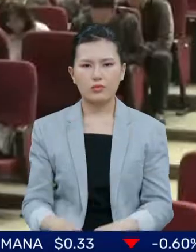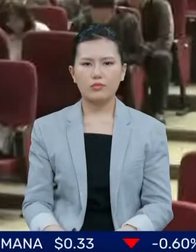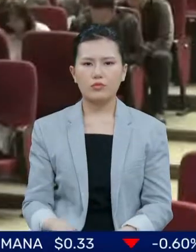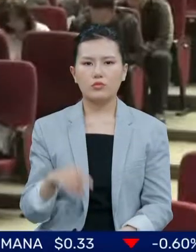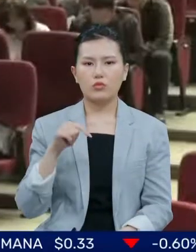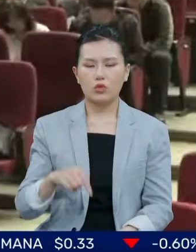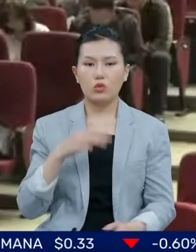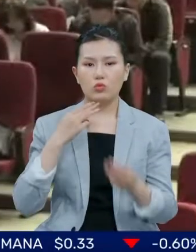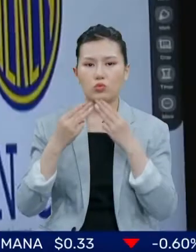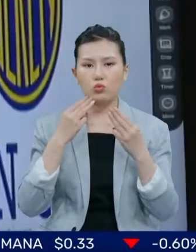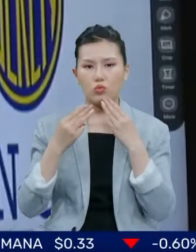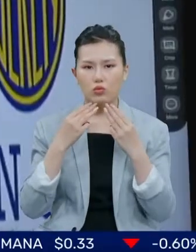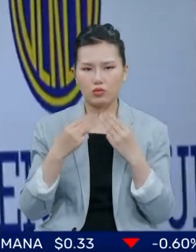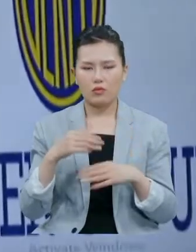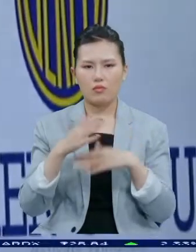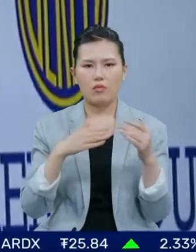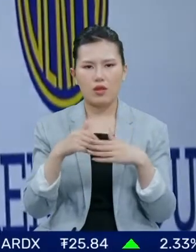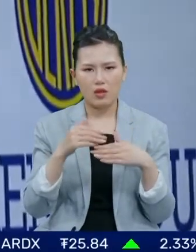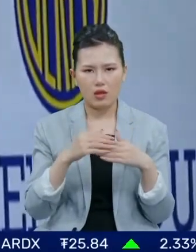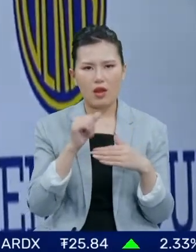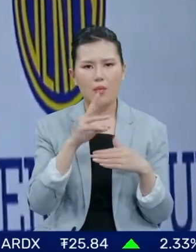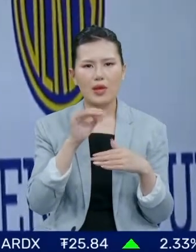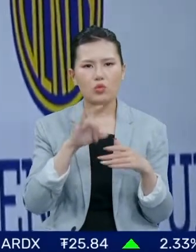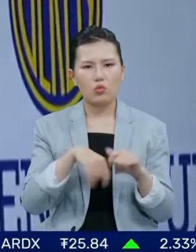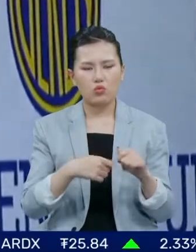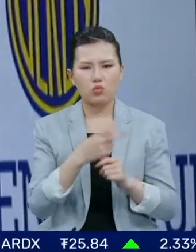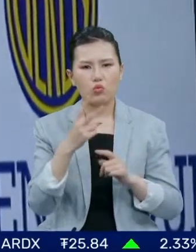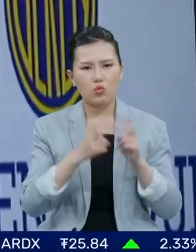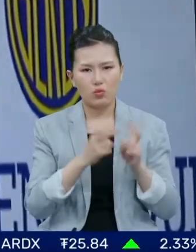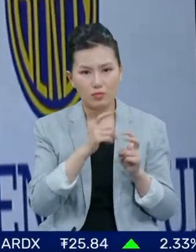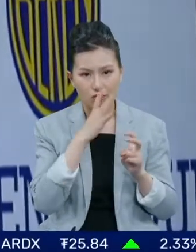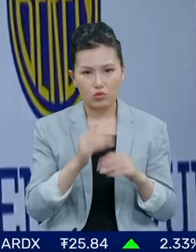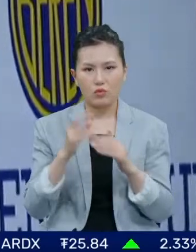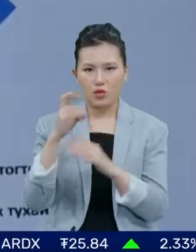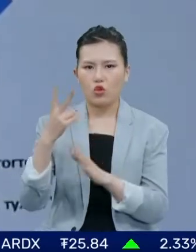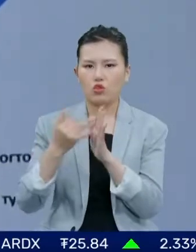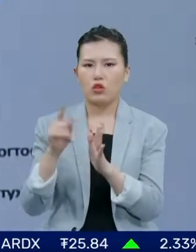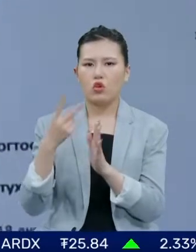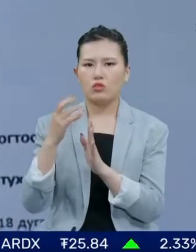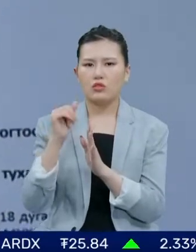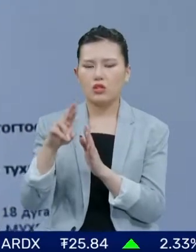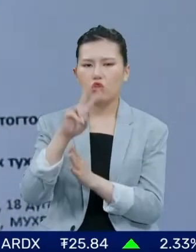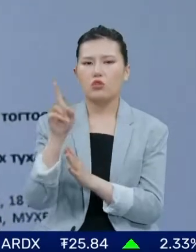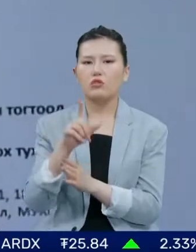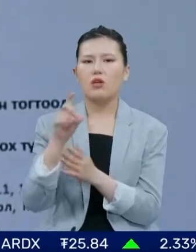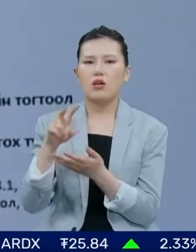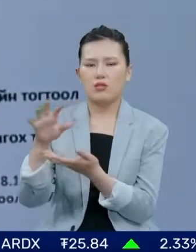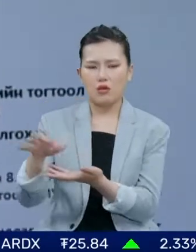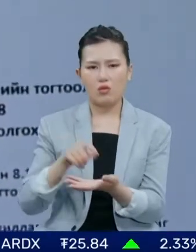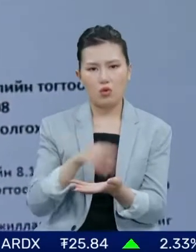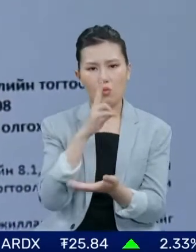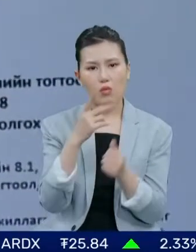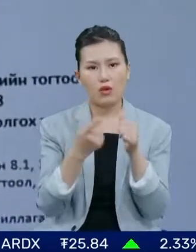Өнөөдрийн шүүх хуралдааны үеэр барилгын арматурын үйлдвэр барих зорилгоор хөгжлийн банкнаас 27.2 сая долларын зээл авсан Бэрин Групийн хэрэгт